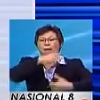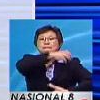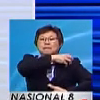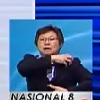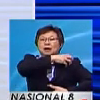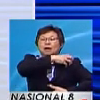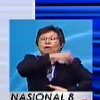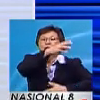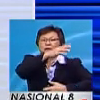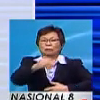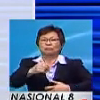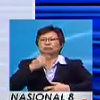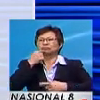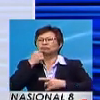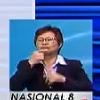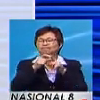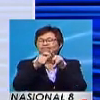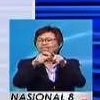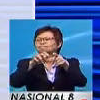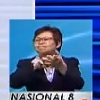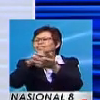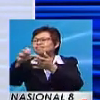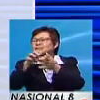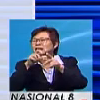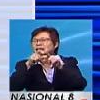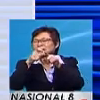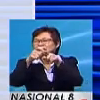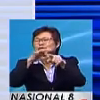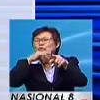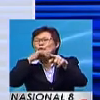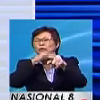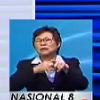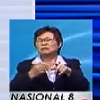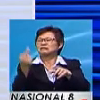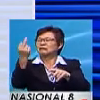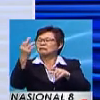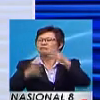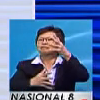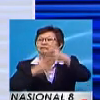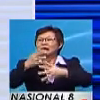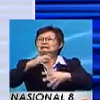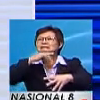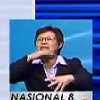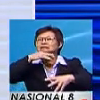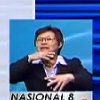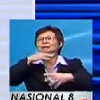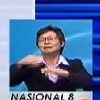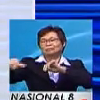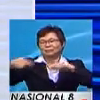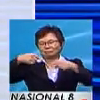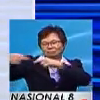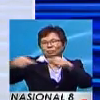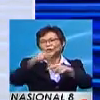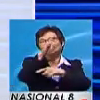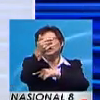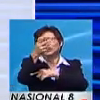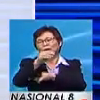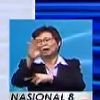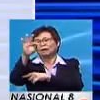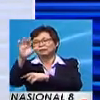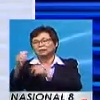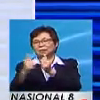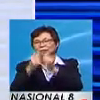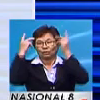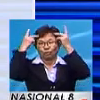pellawanan dan mengeluarkan kata-kata kesat serta menunjukkan isyarat lucah terhadap pengadil ketika aksi antara pasukan uitm FC dan